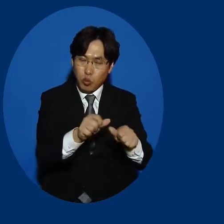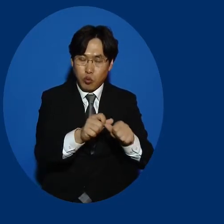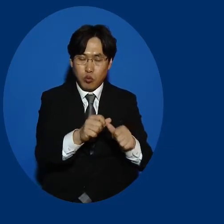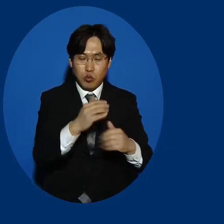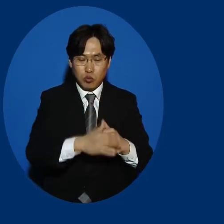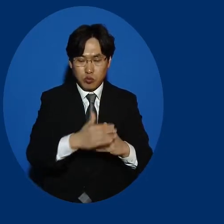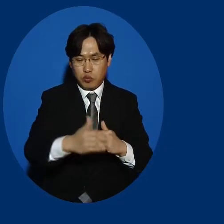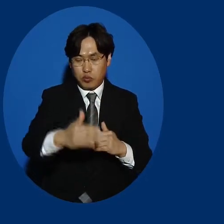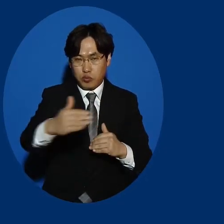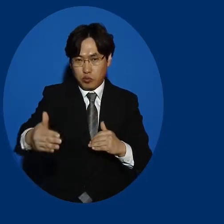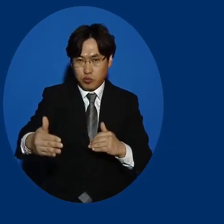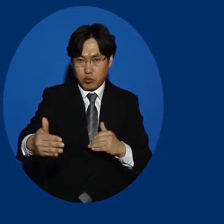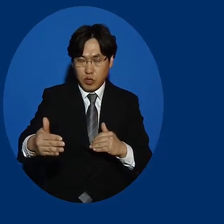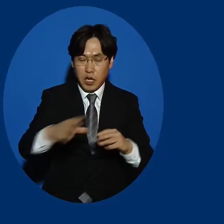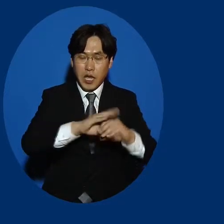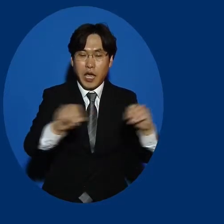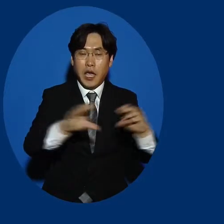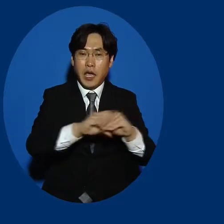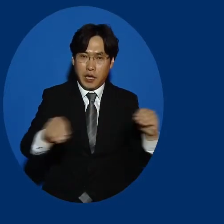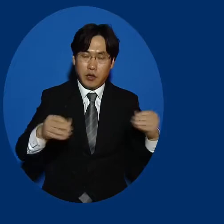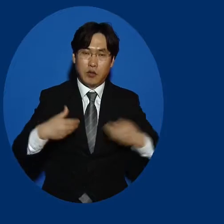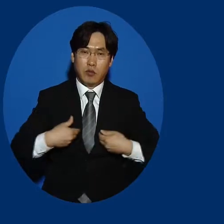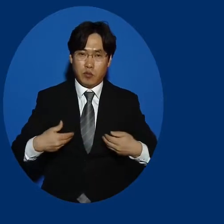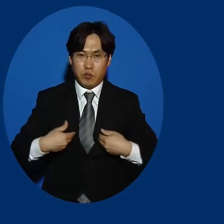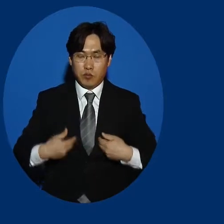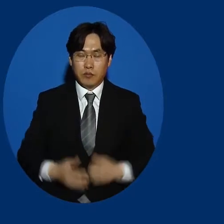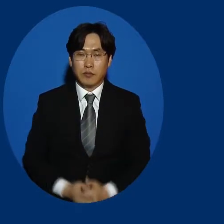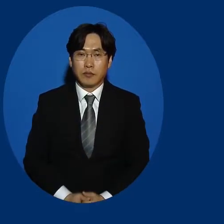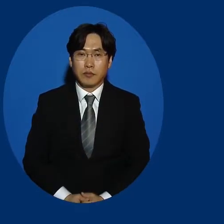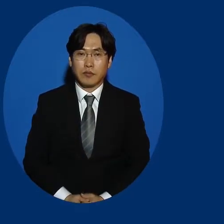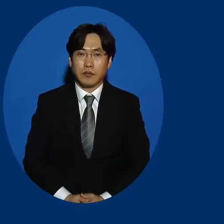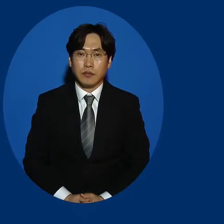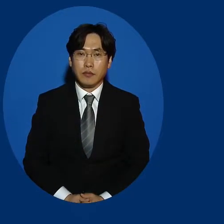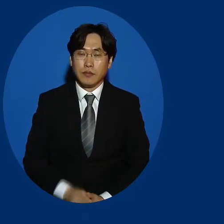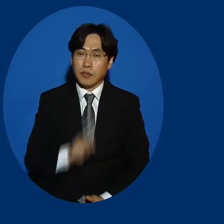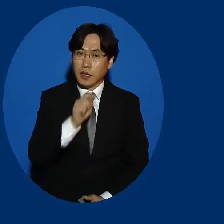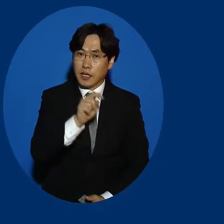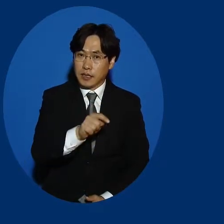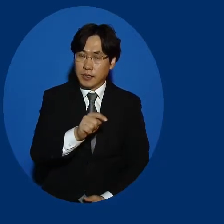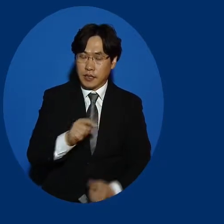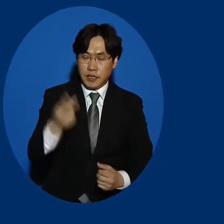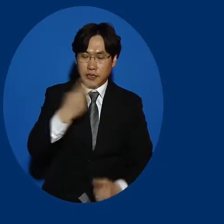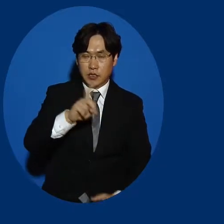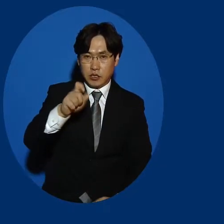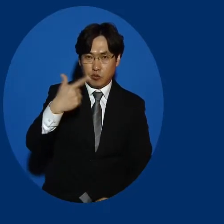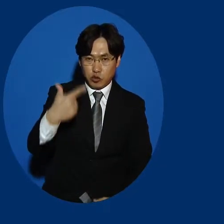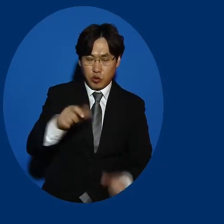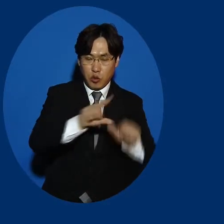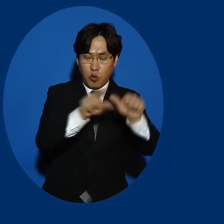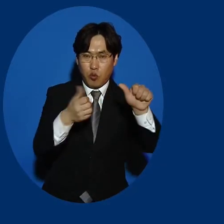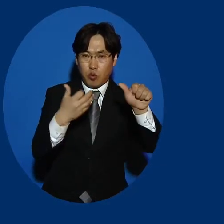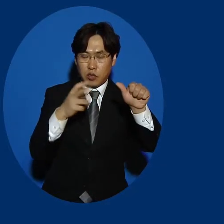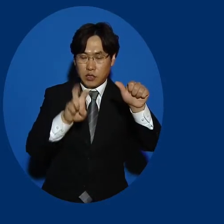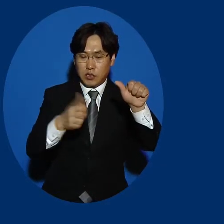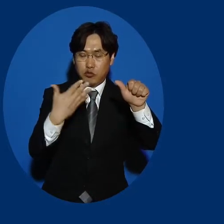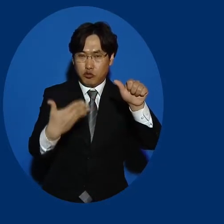과정을 거쳐서 해결해야 될 것입니다. 이에 2016년 5월 29일,